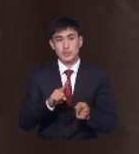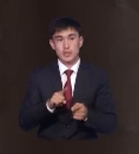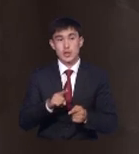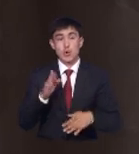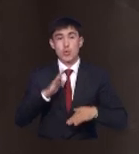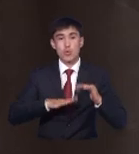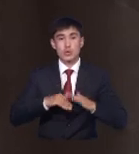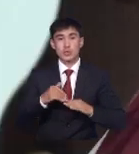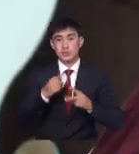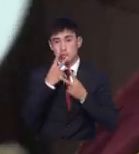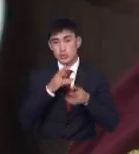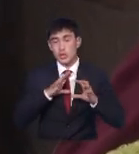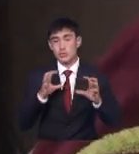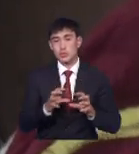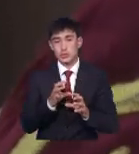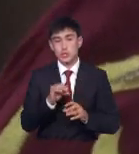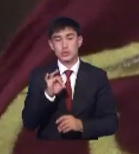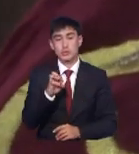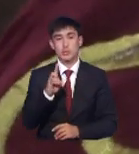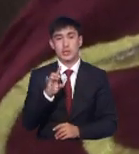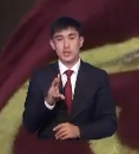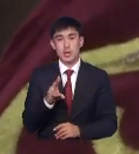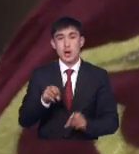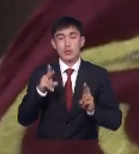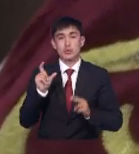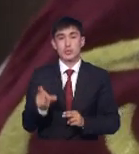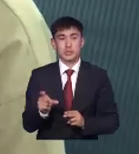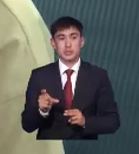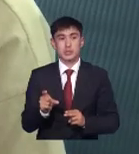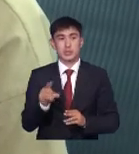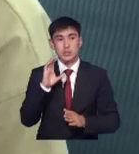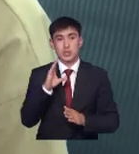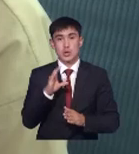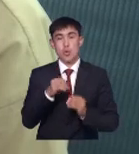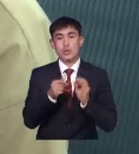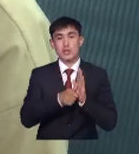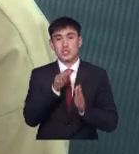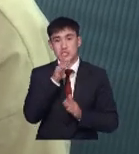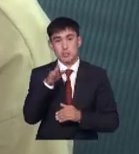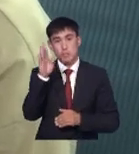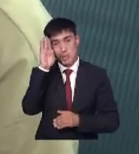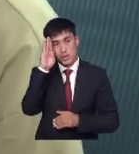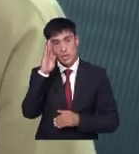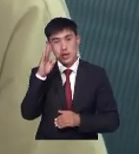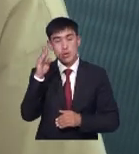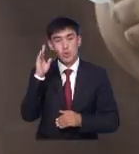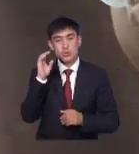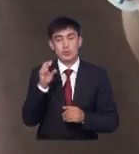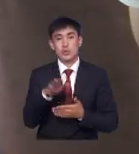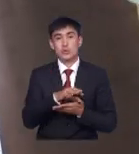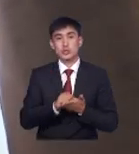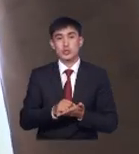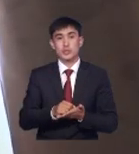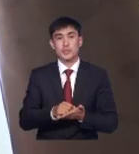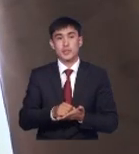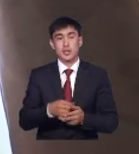қамкөңіл жандар жолына қарап күтіп отырады. Ердос Әбекен де арнаулы маманның қызметіне жүгінеді. 16 жасар баланың туғанынан ақыл ой егем, ата-анасы бірталай